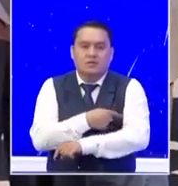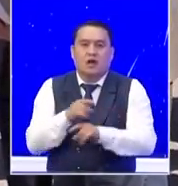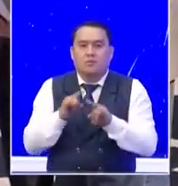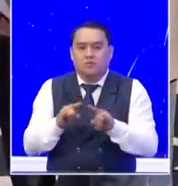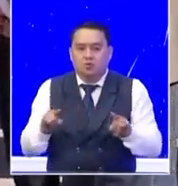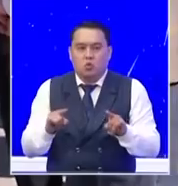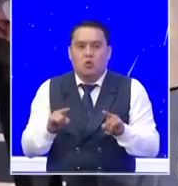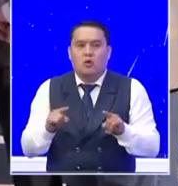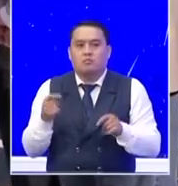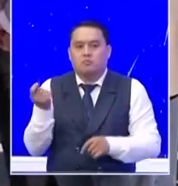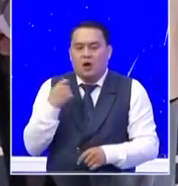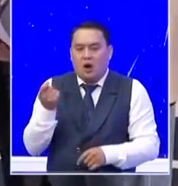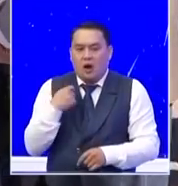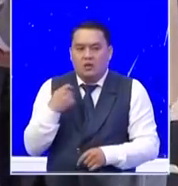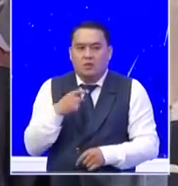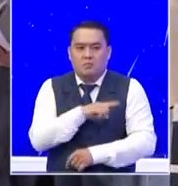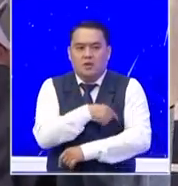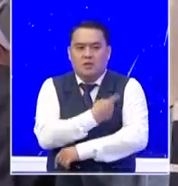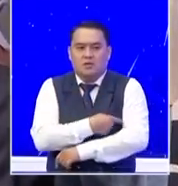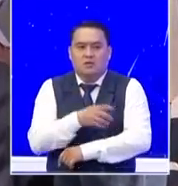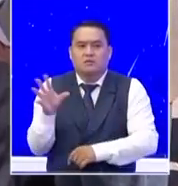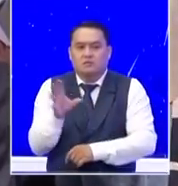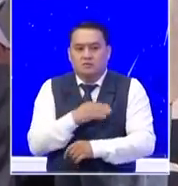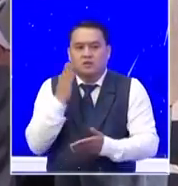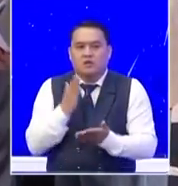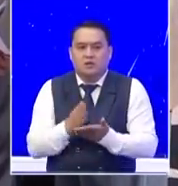торговый дом, общественная баня, медицинский центр.